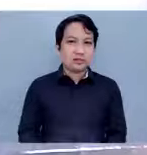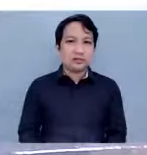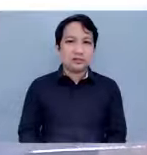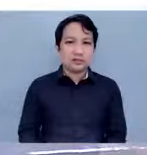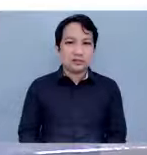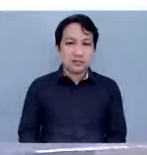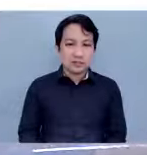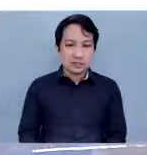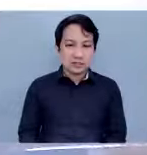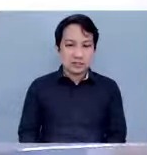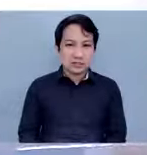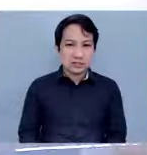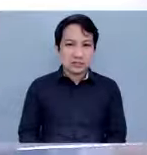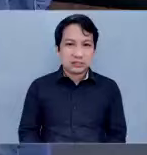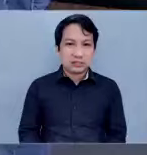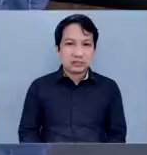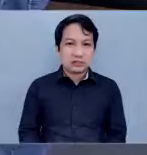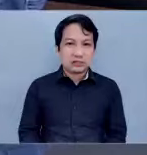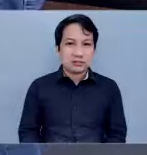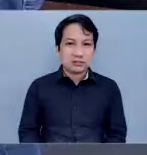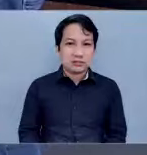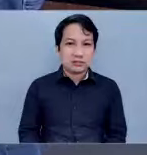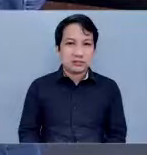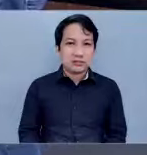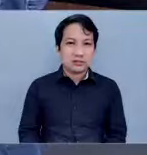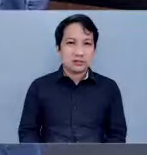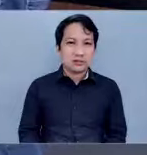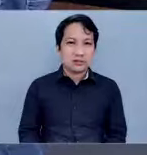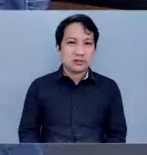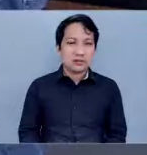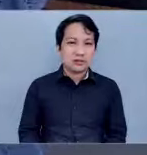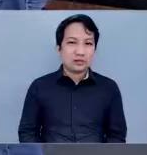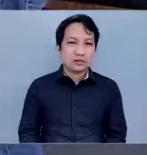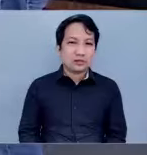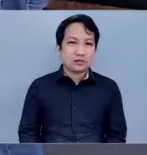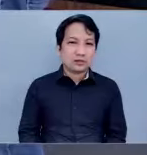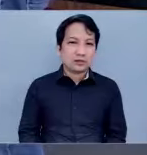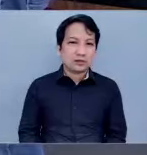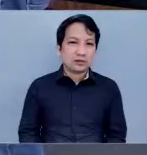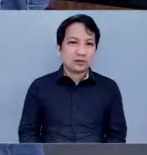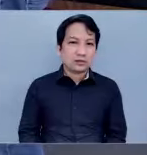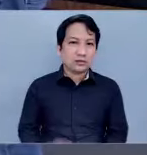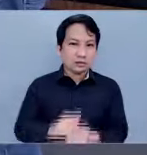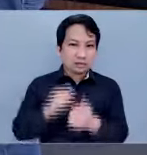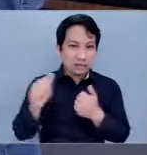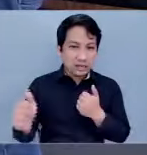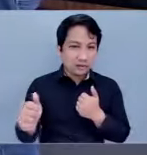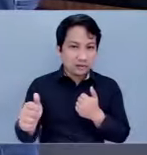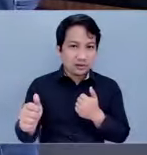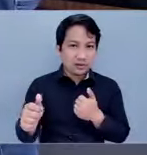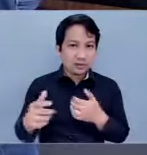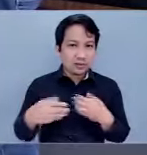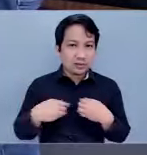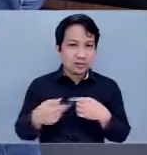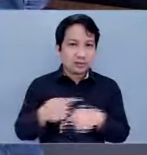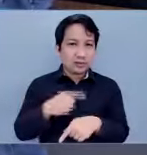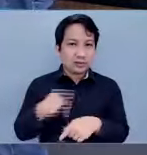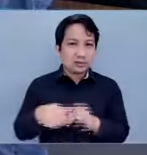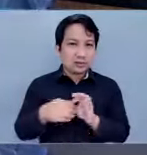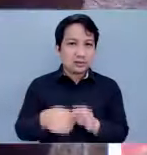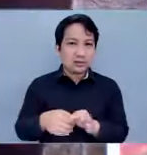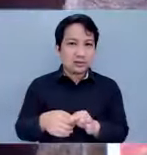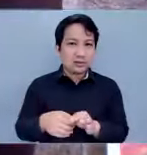Okay. So, Antipolo, umaabot ba hanggang saan ang inyong mga order? Yes po. Ang pinakamalayo po namin na natanggap na order is sa...